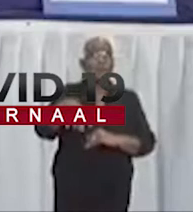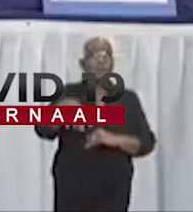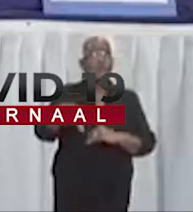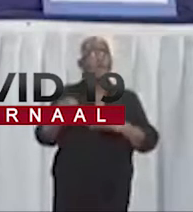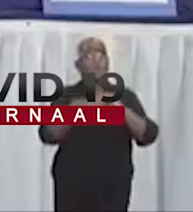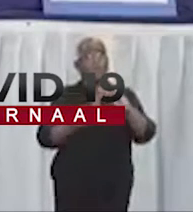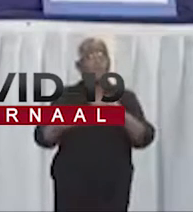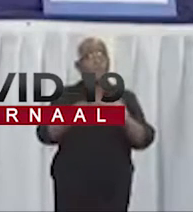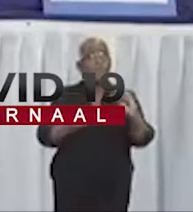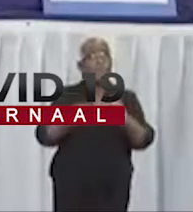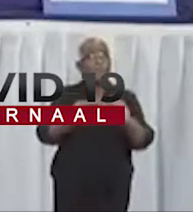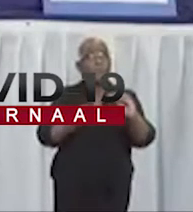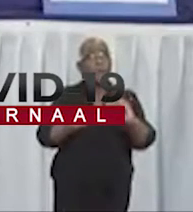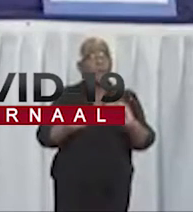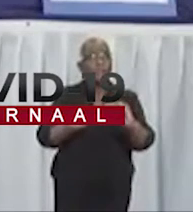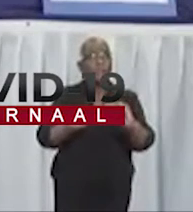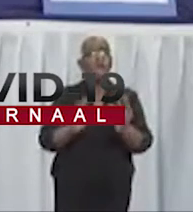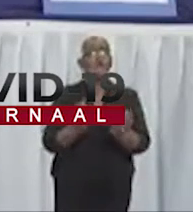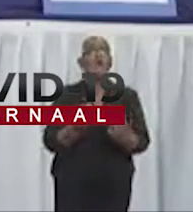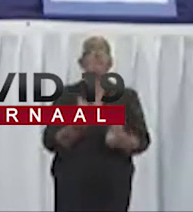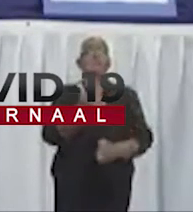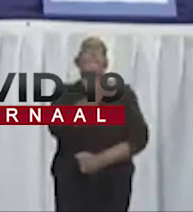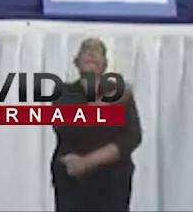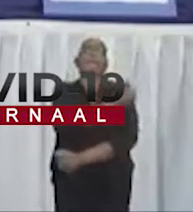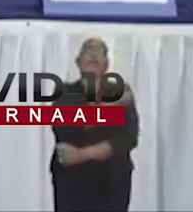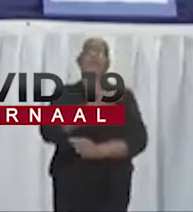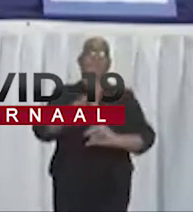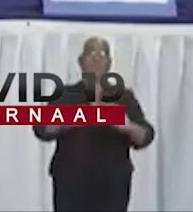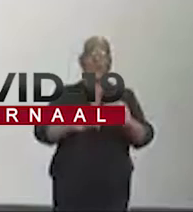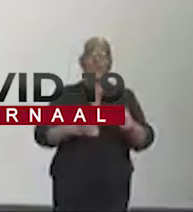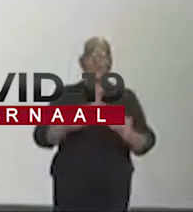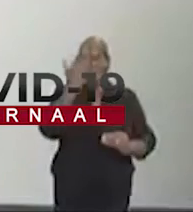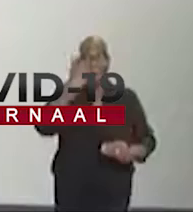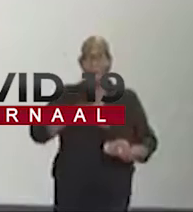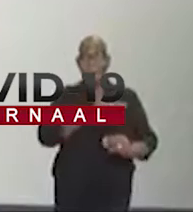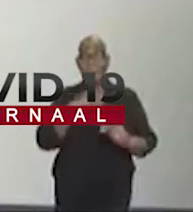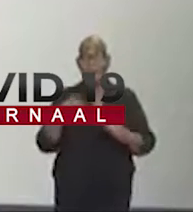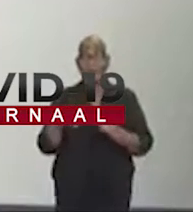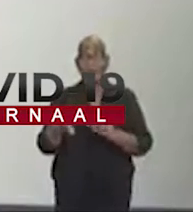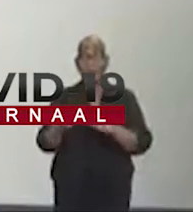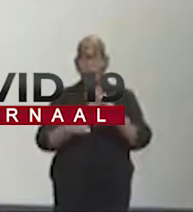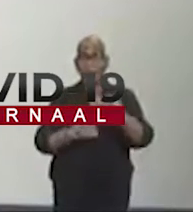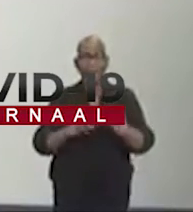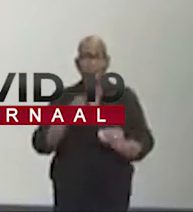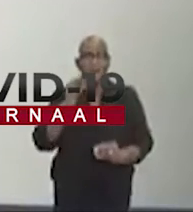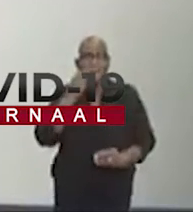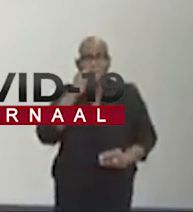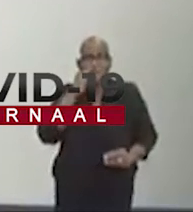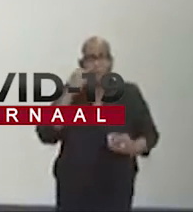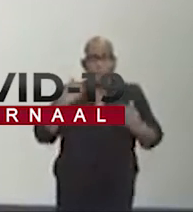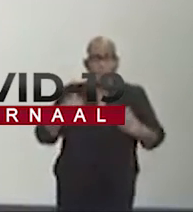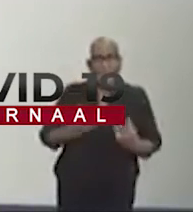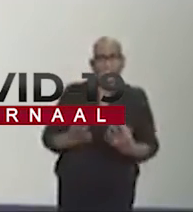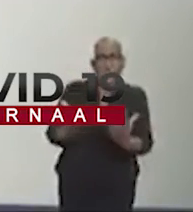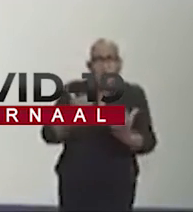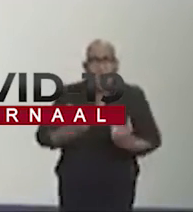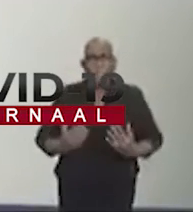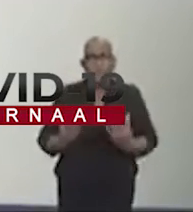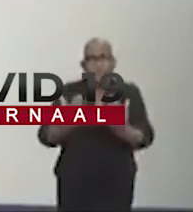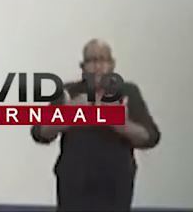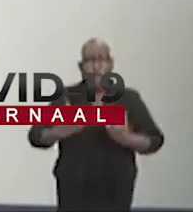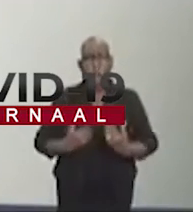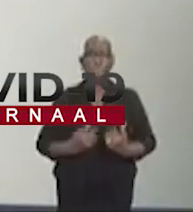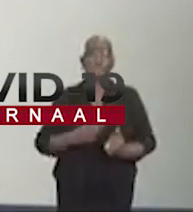te praten over de COVID-vaccinatie. En om de mensen dus over te halen of uit te leggen wat